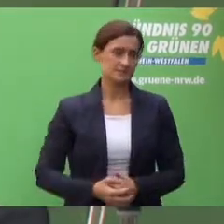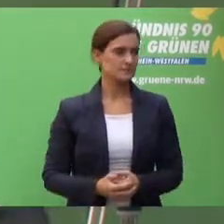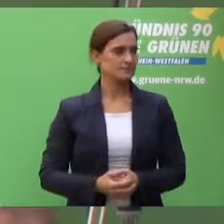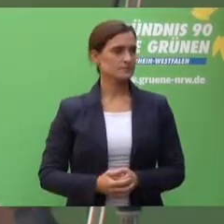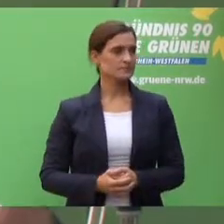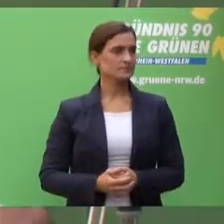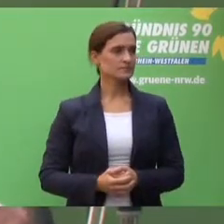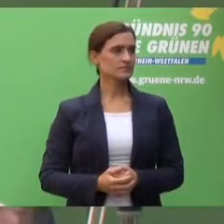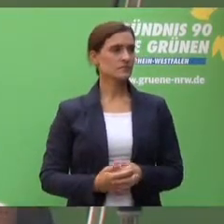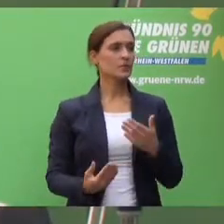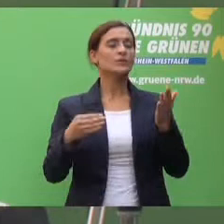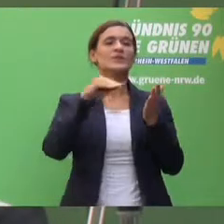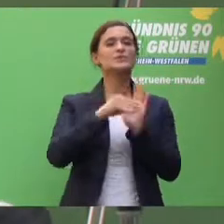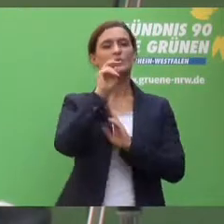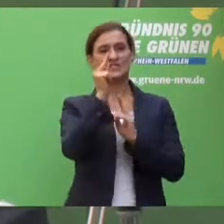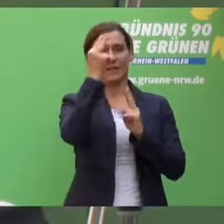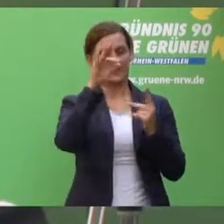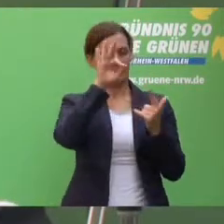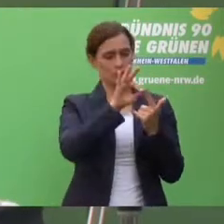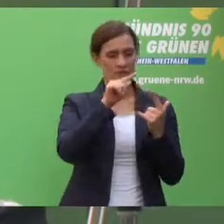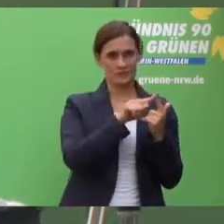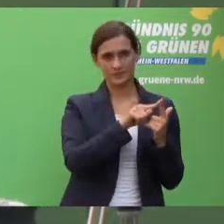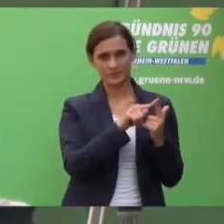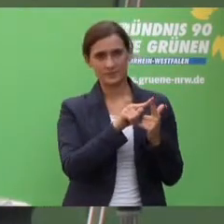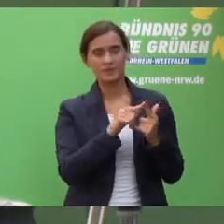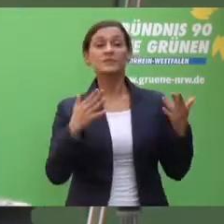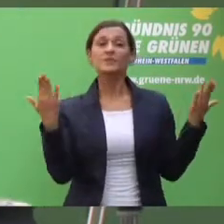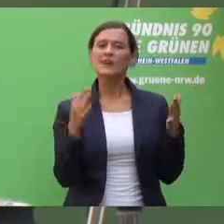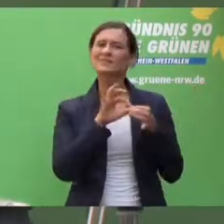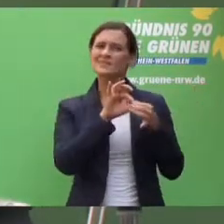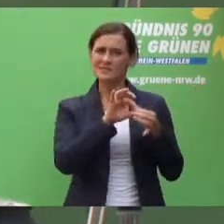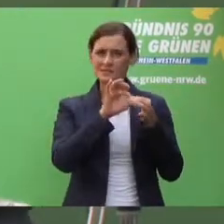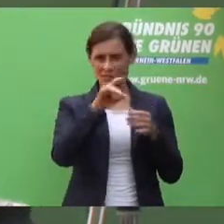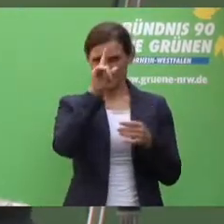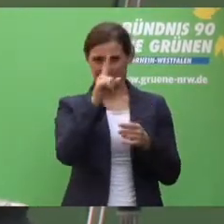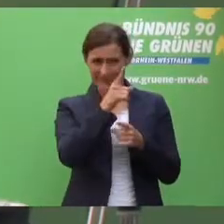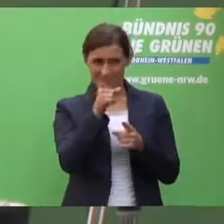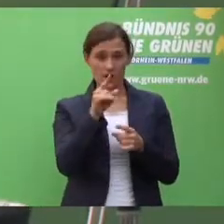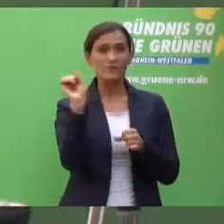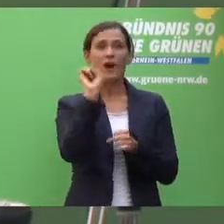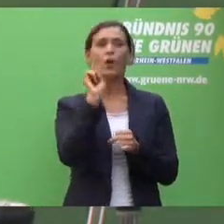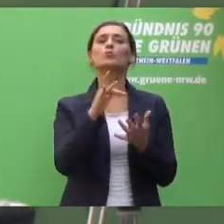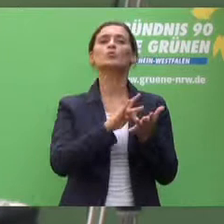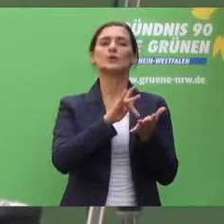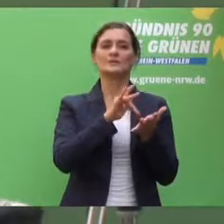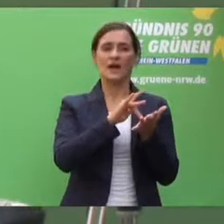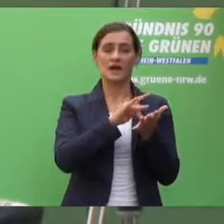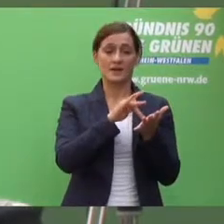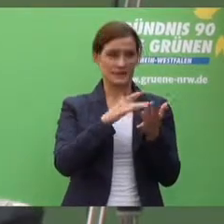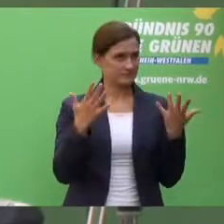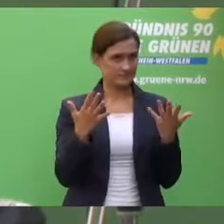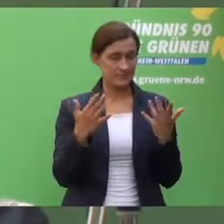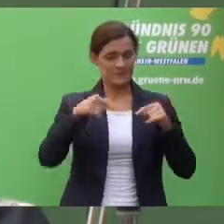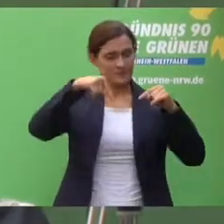Und ich sage Ihnen ein weiteres. Was ist denn eigentlich die tiefere Ursache dafür, dass in